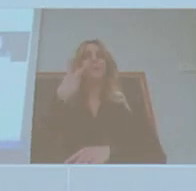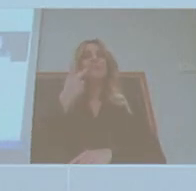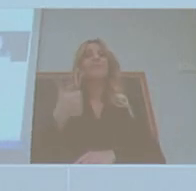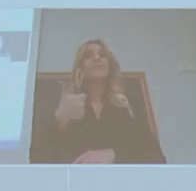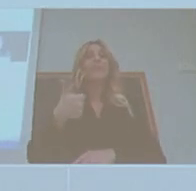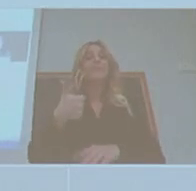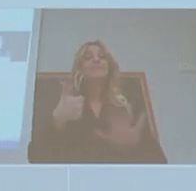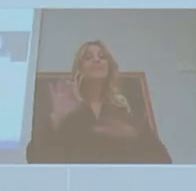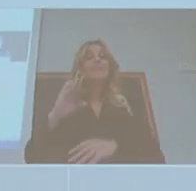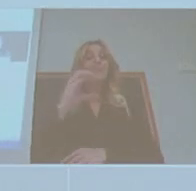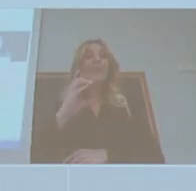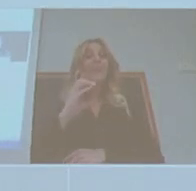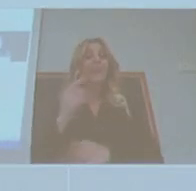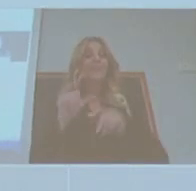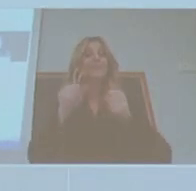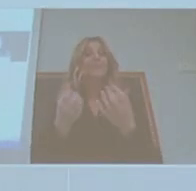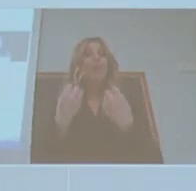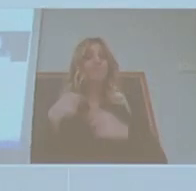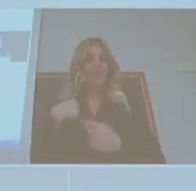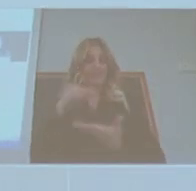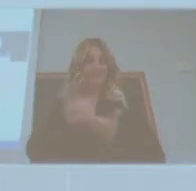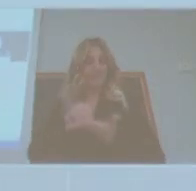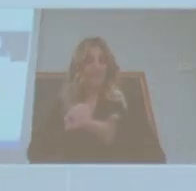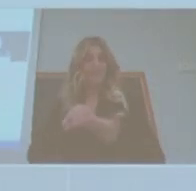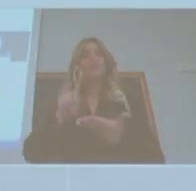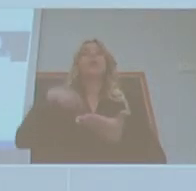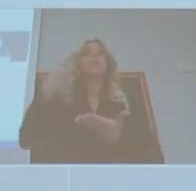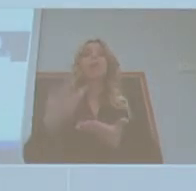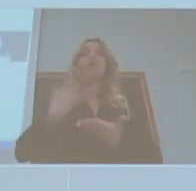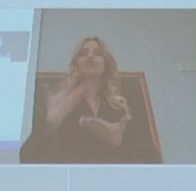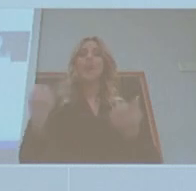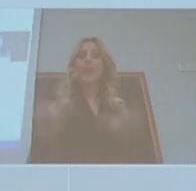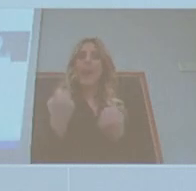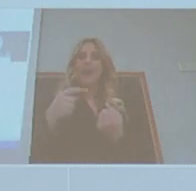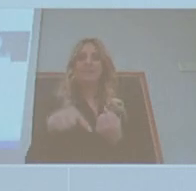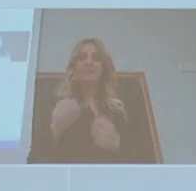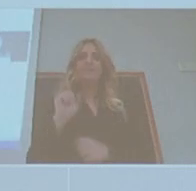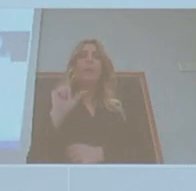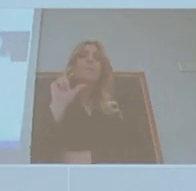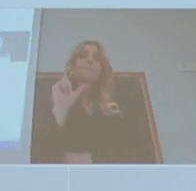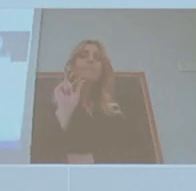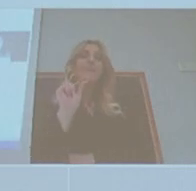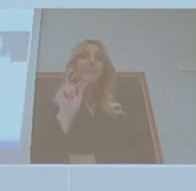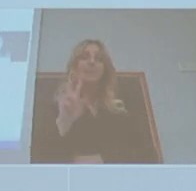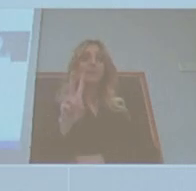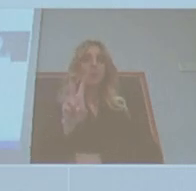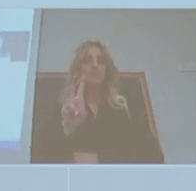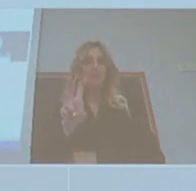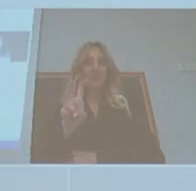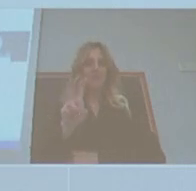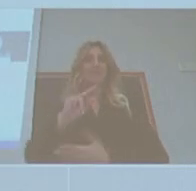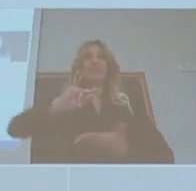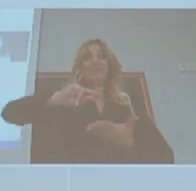crediti formativi universitari e verrà attivato con un minimo di 20